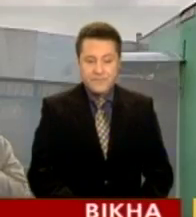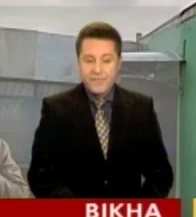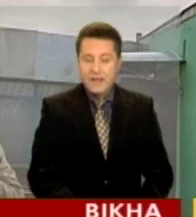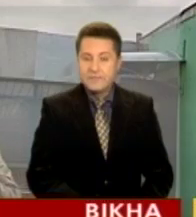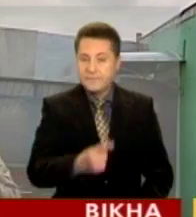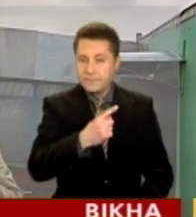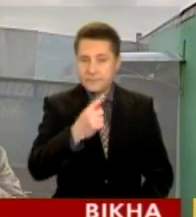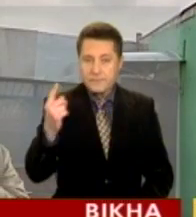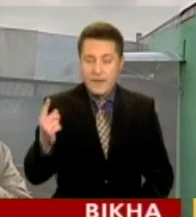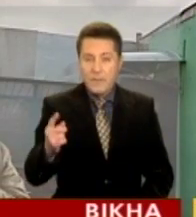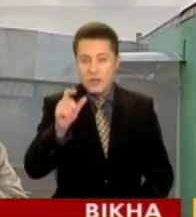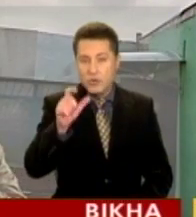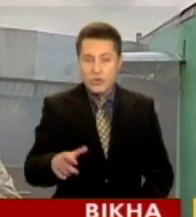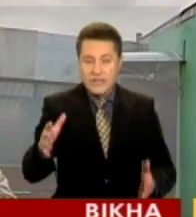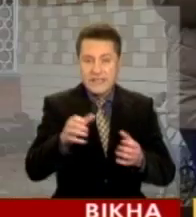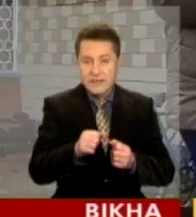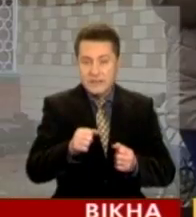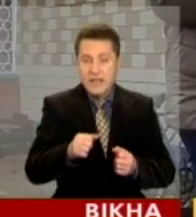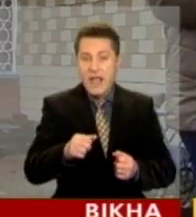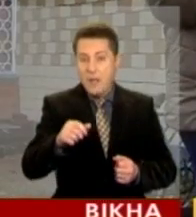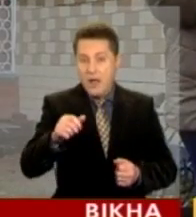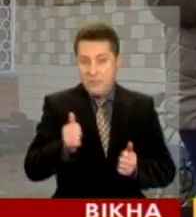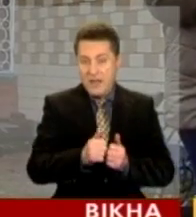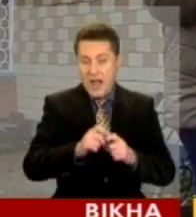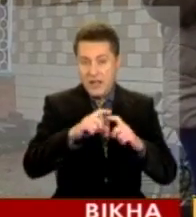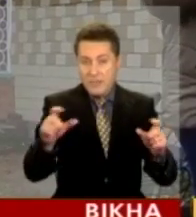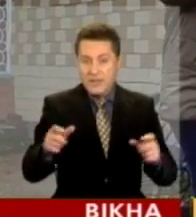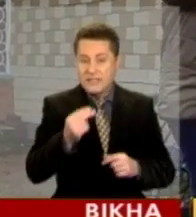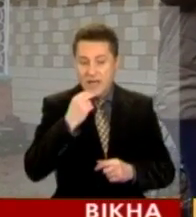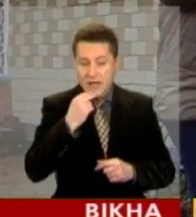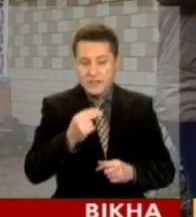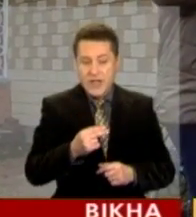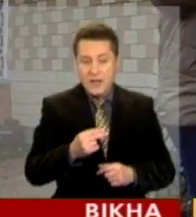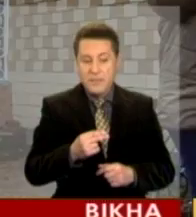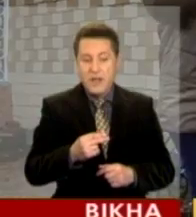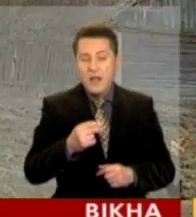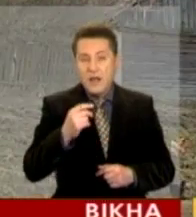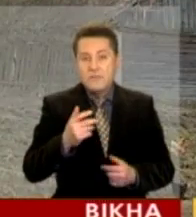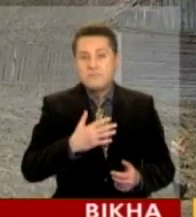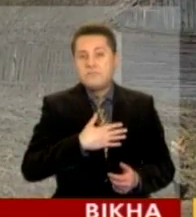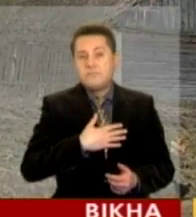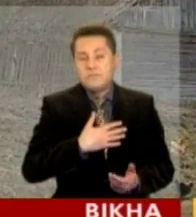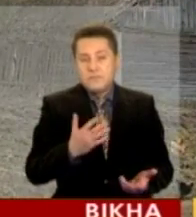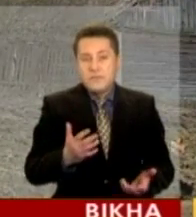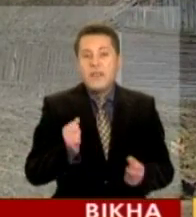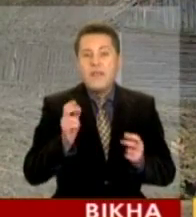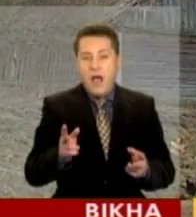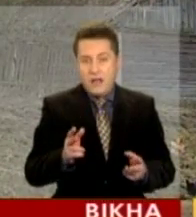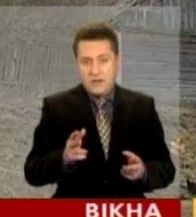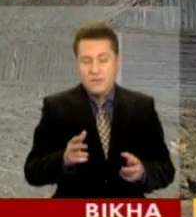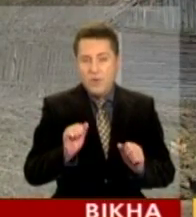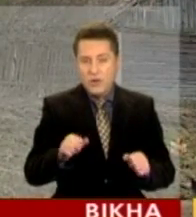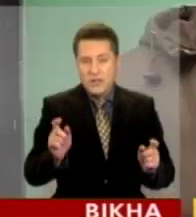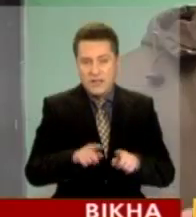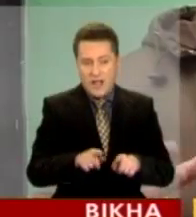Першу людину застаємо біля крамниці з харчами. Пані Катерина бідкається, мовляв, як країни-сестри могли так розсваритися.